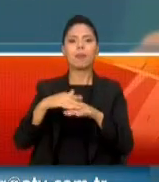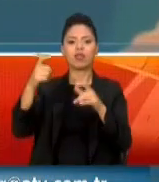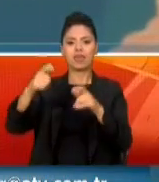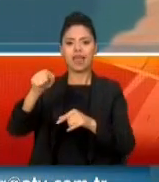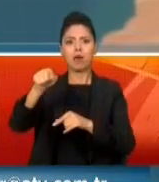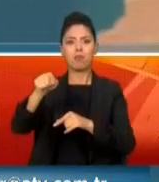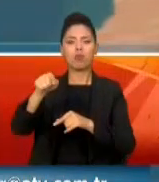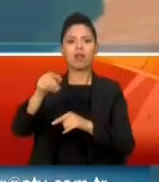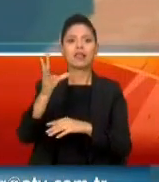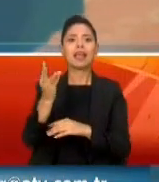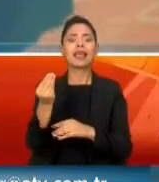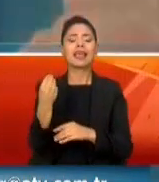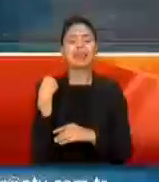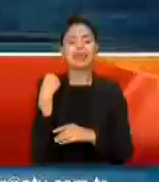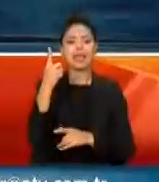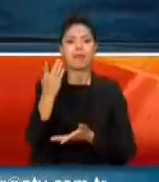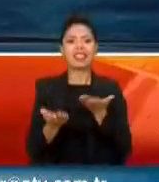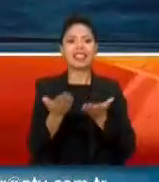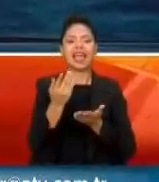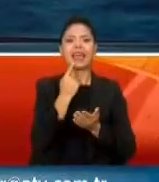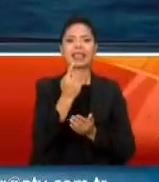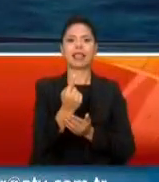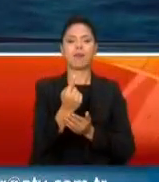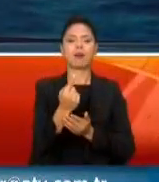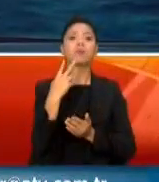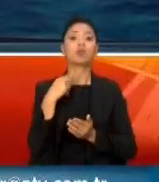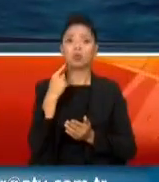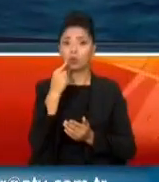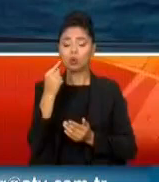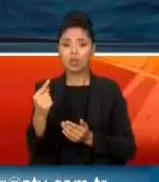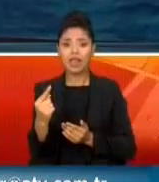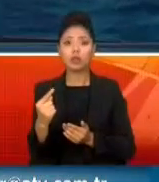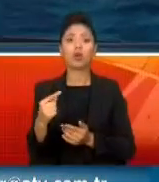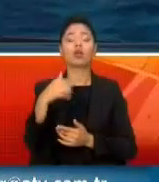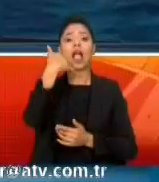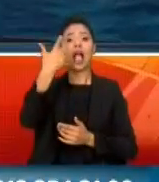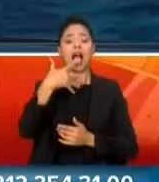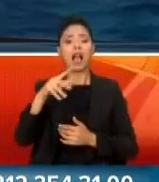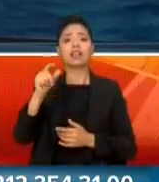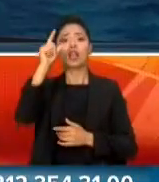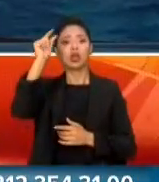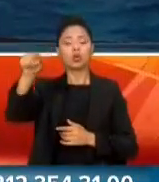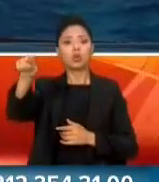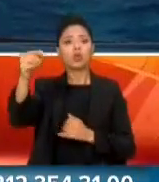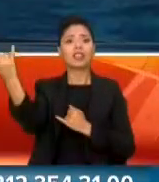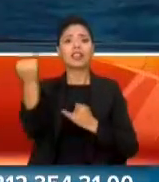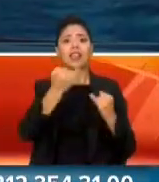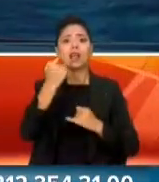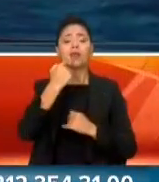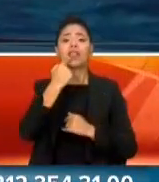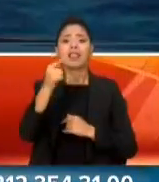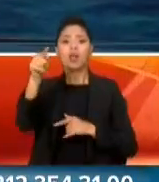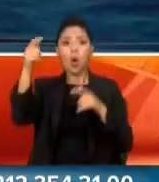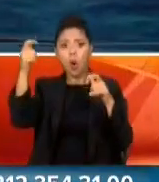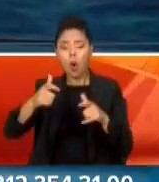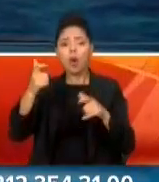net mesaj dedik. Yeni bir denge unsuru bu aslında. Rusya diyor ki bu hamlesiyle Doğu Akdeniz'de Yunanistan'ın tartışmalı dediği o